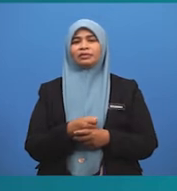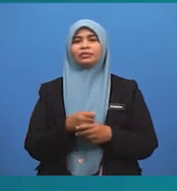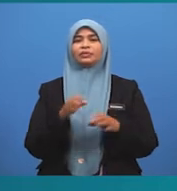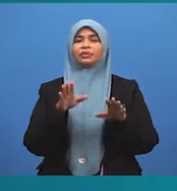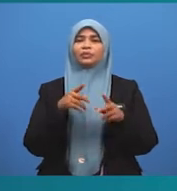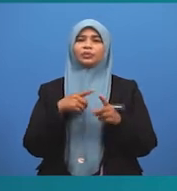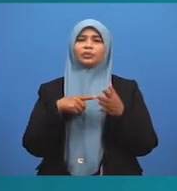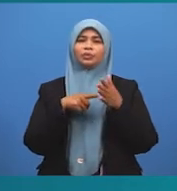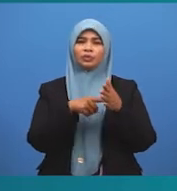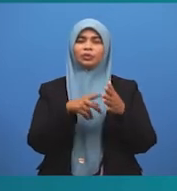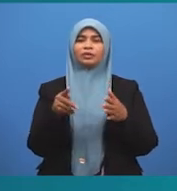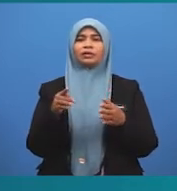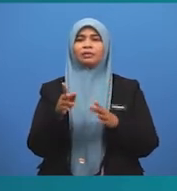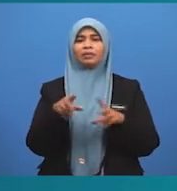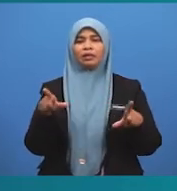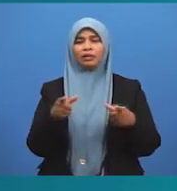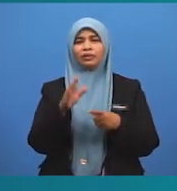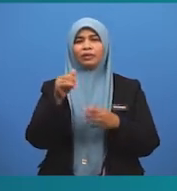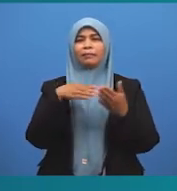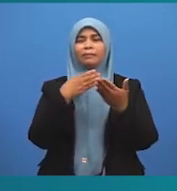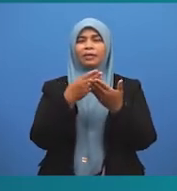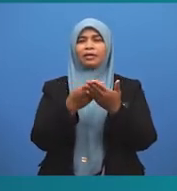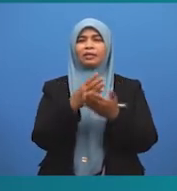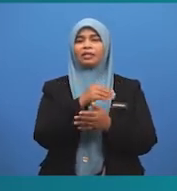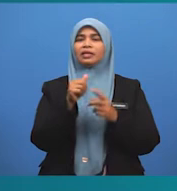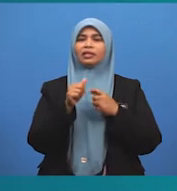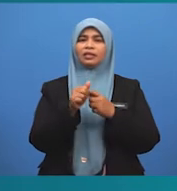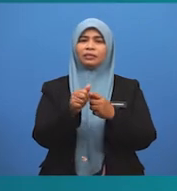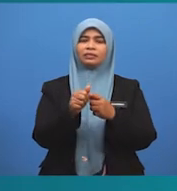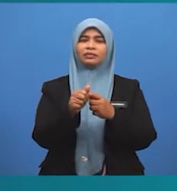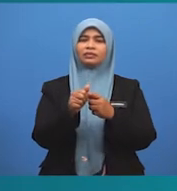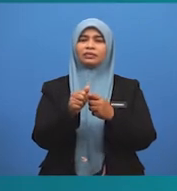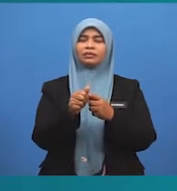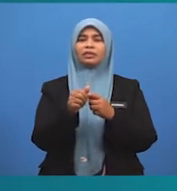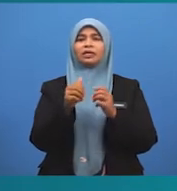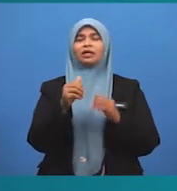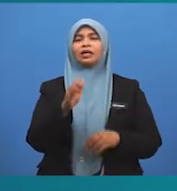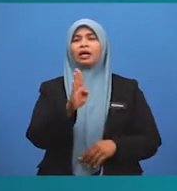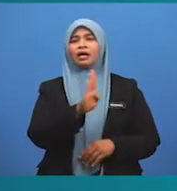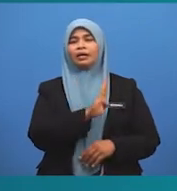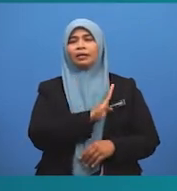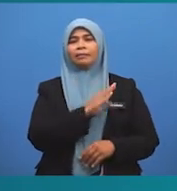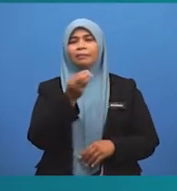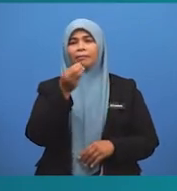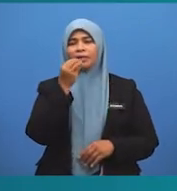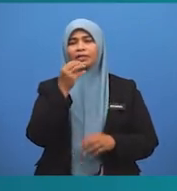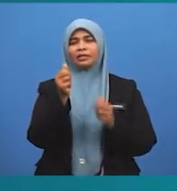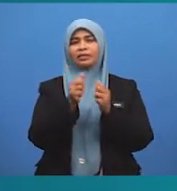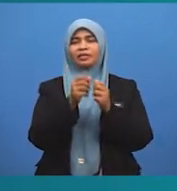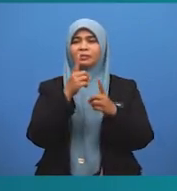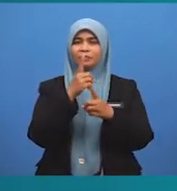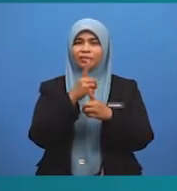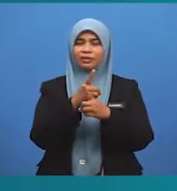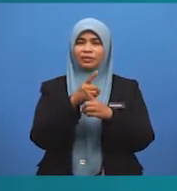Tunjukkan perlakuan yang baik dan ikut adab makan dengan betul